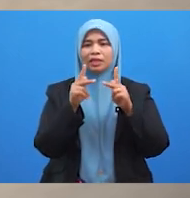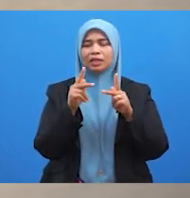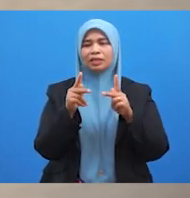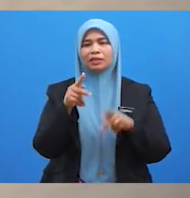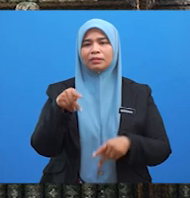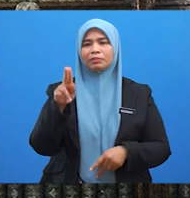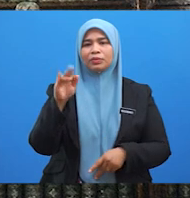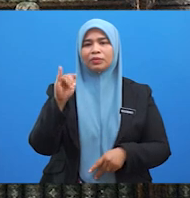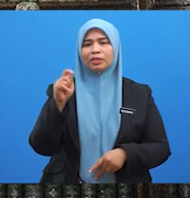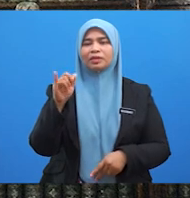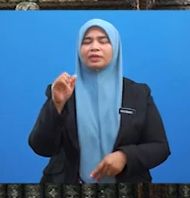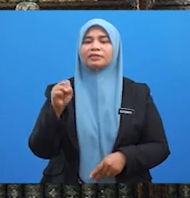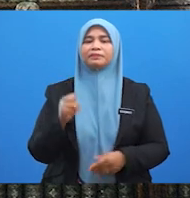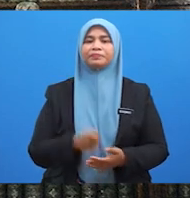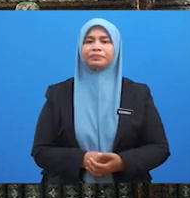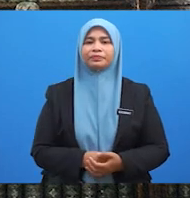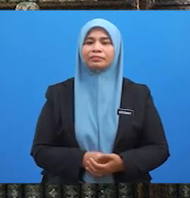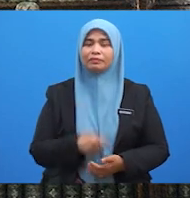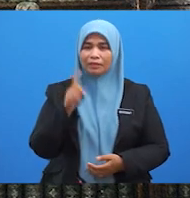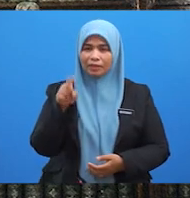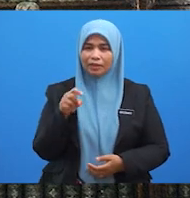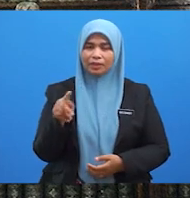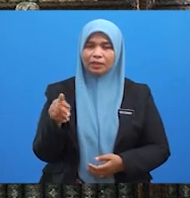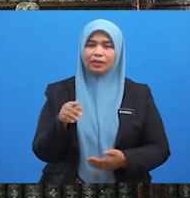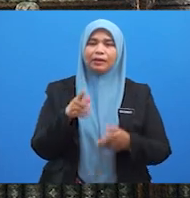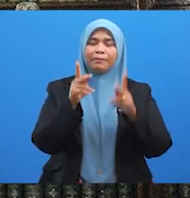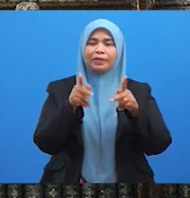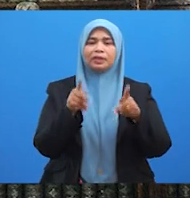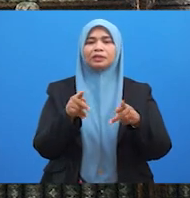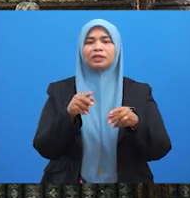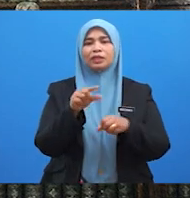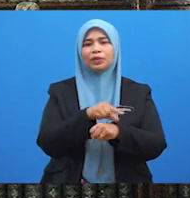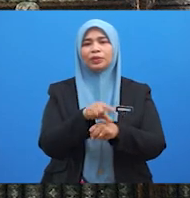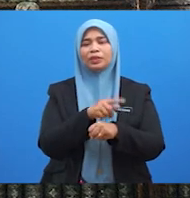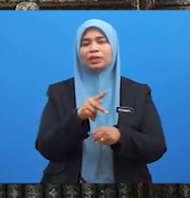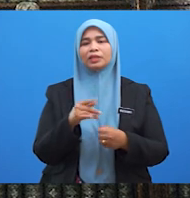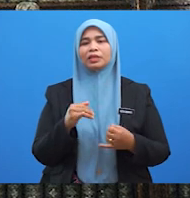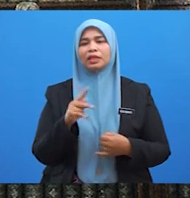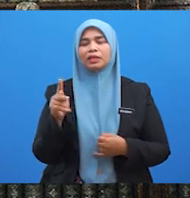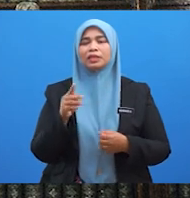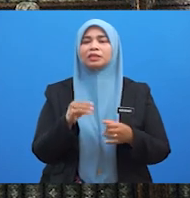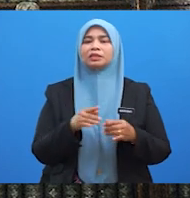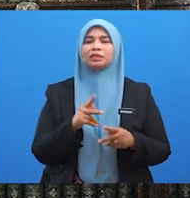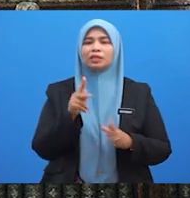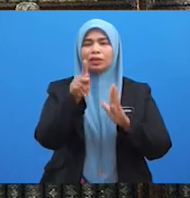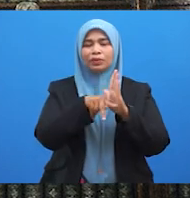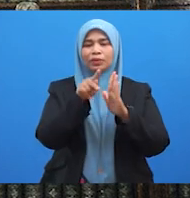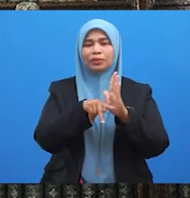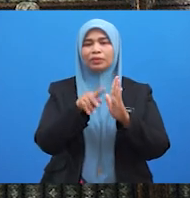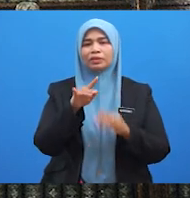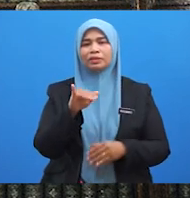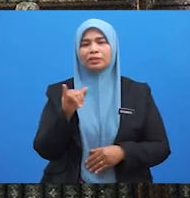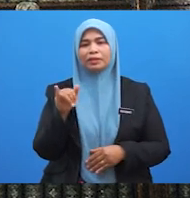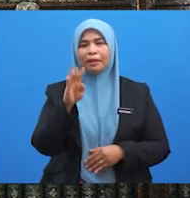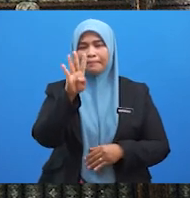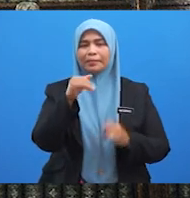puitis. Pastikan pelajar-pelajar menggunakan sekurang-kurangnya empat